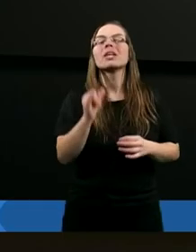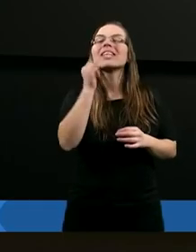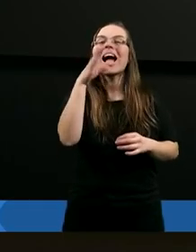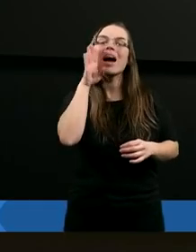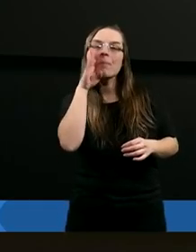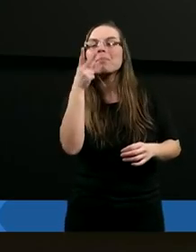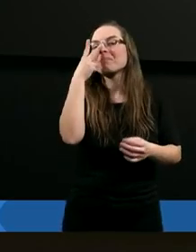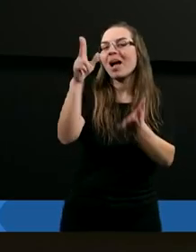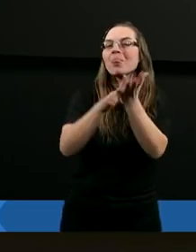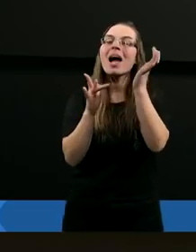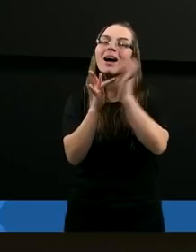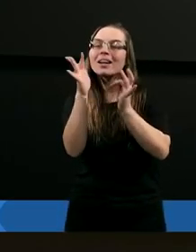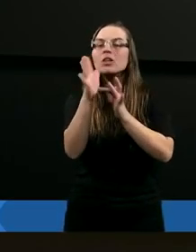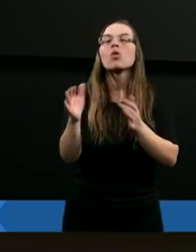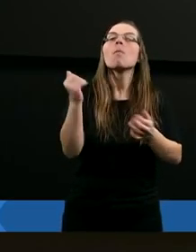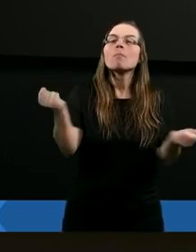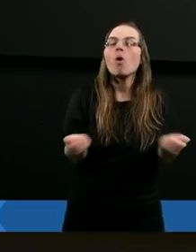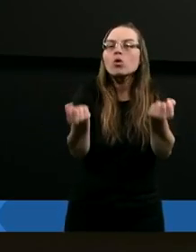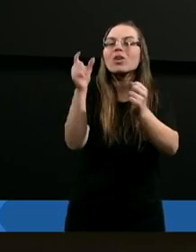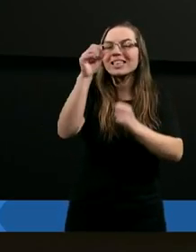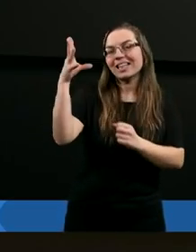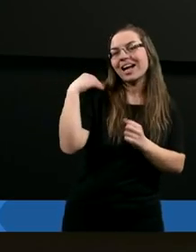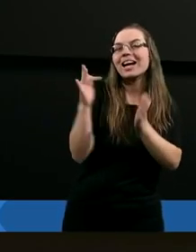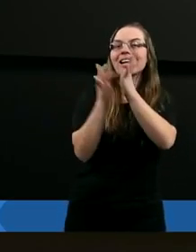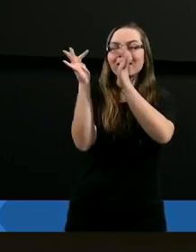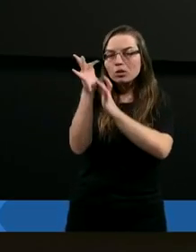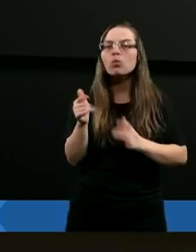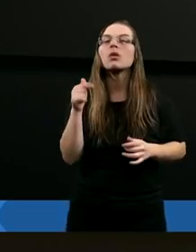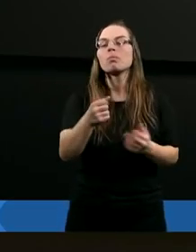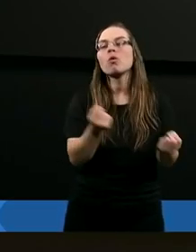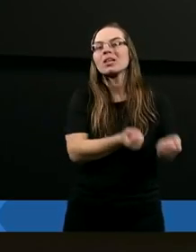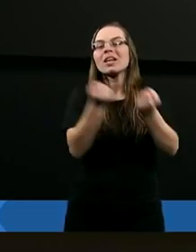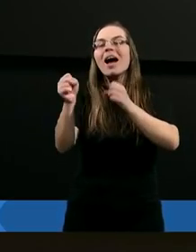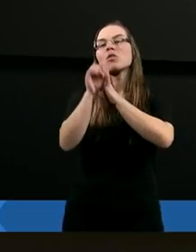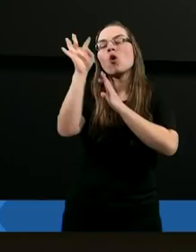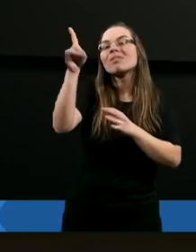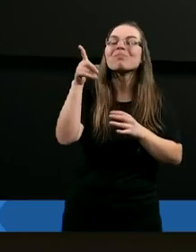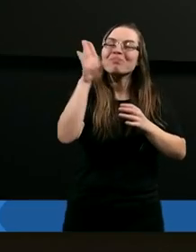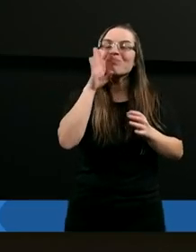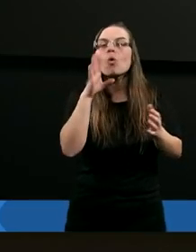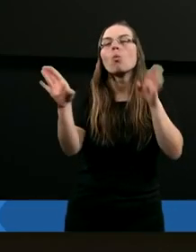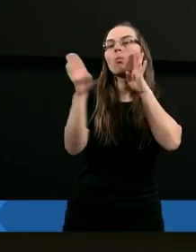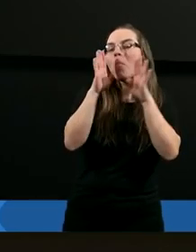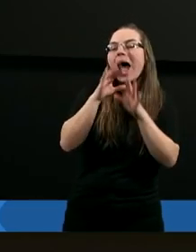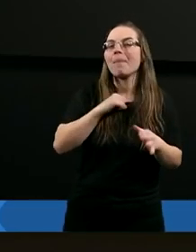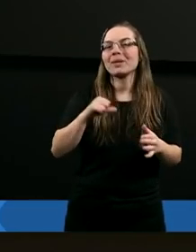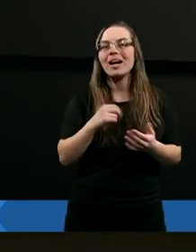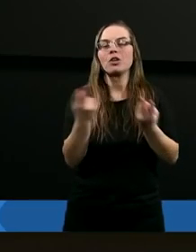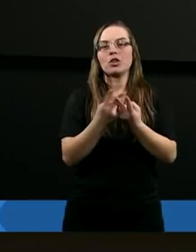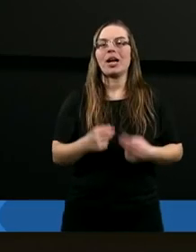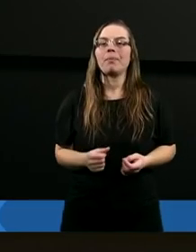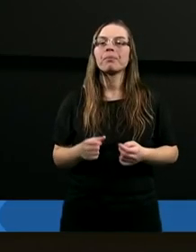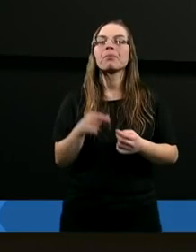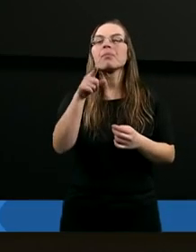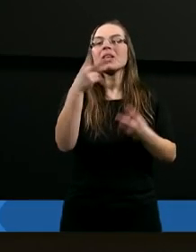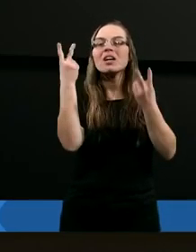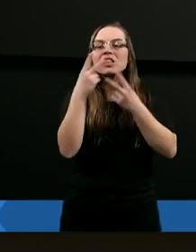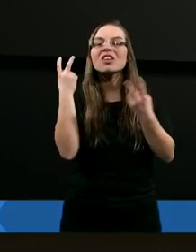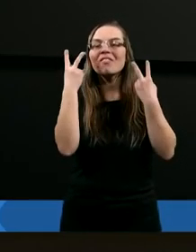jakby patrząc na Chrystusa, podążając za Nim, możemy się do Niego upodabniać. Ostatnio przeczytałem taką